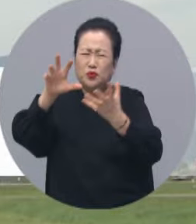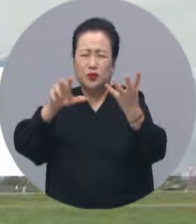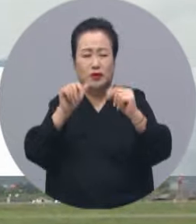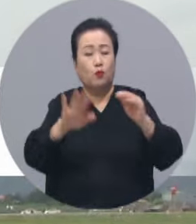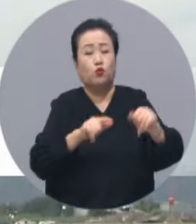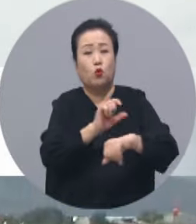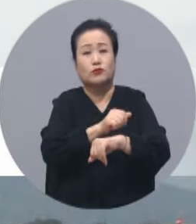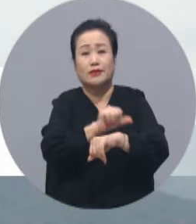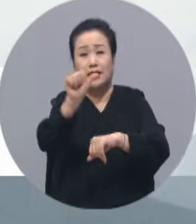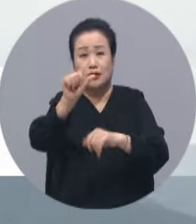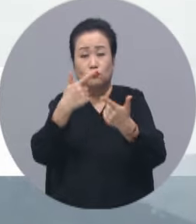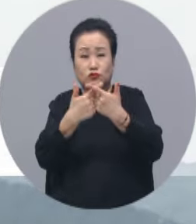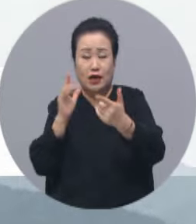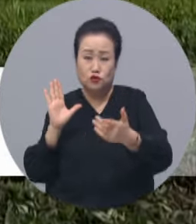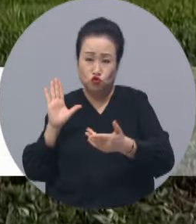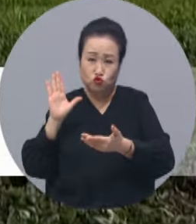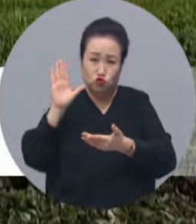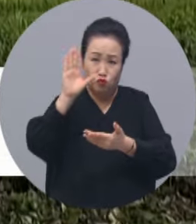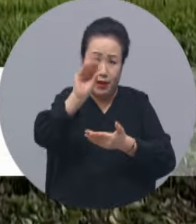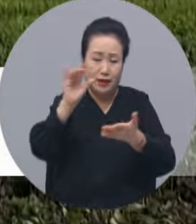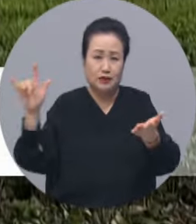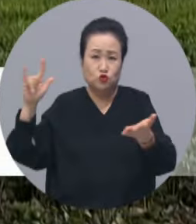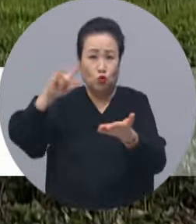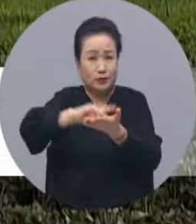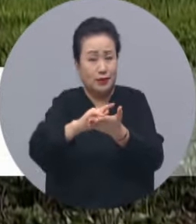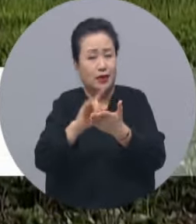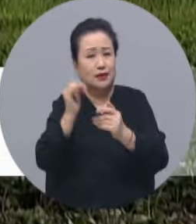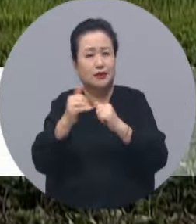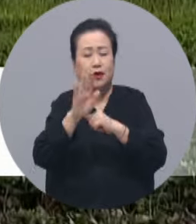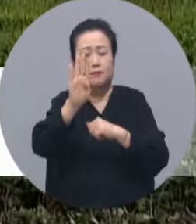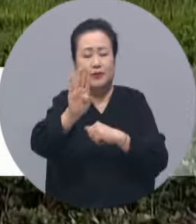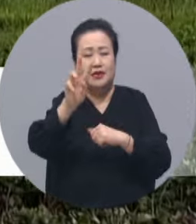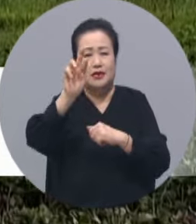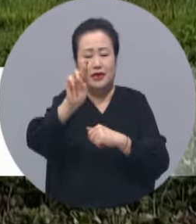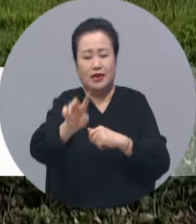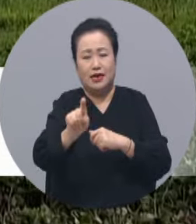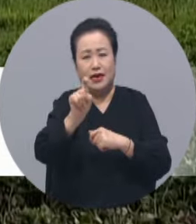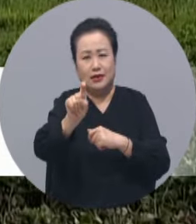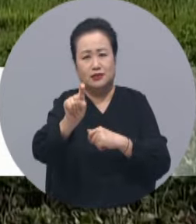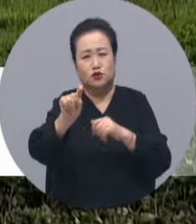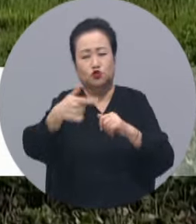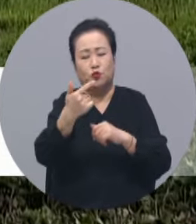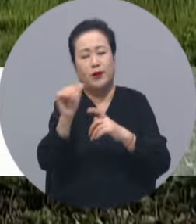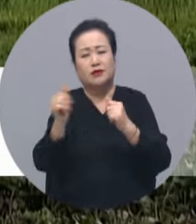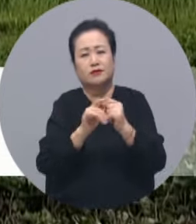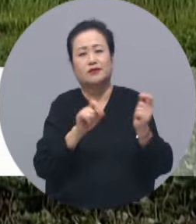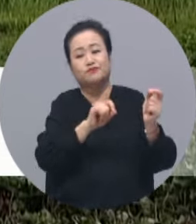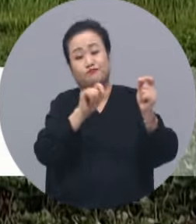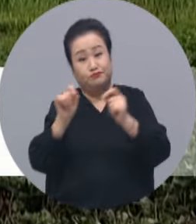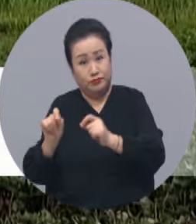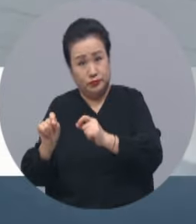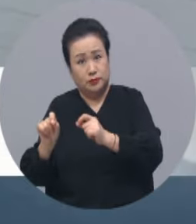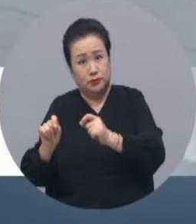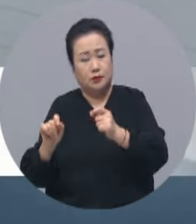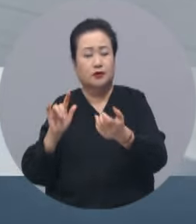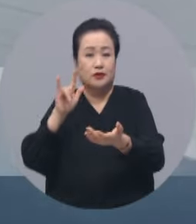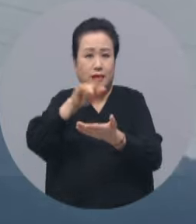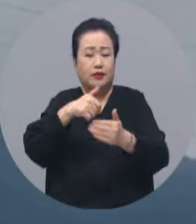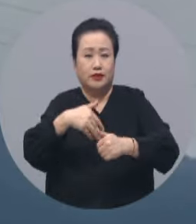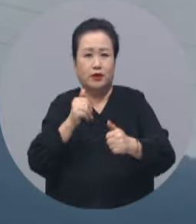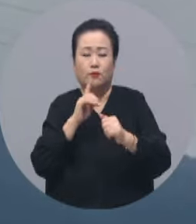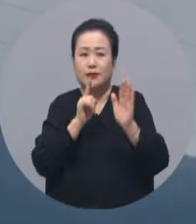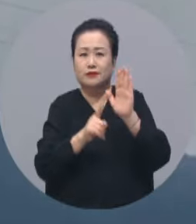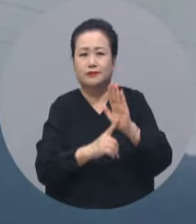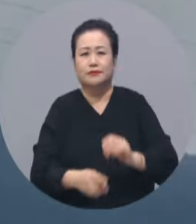오후 5시 부산을 출발해 발리에 도착 예정이던 BX-601편 등 두 편을 지연 운항한다고 밝혔습니다.